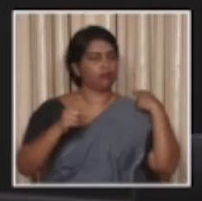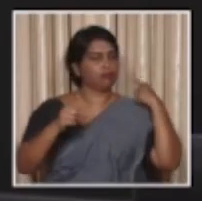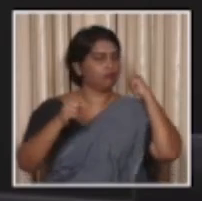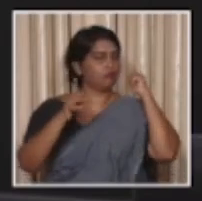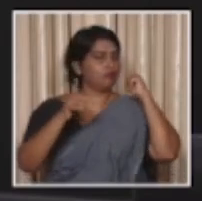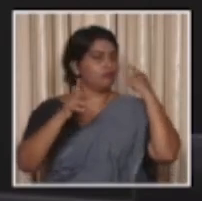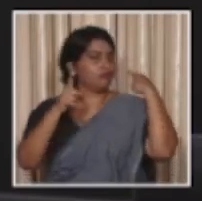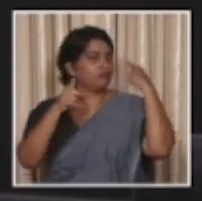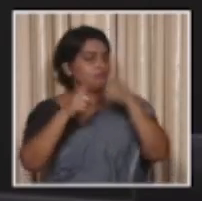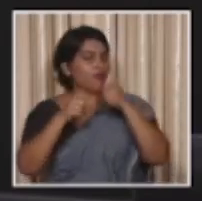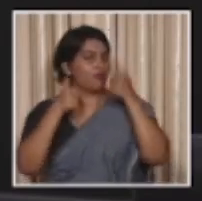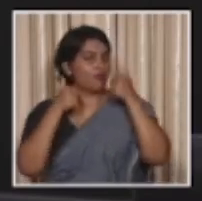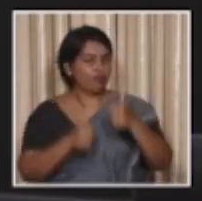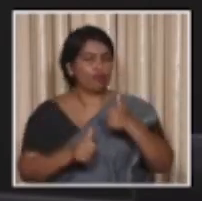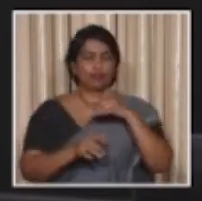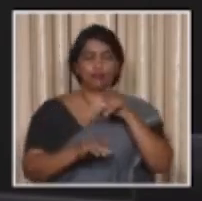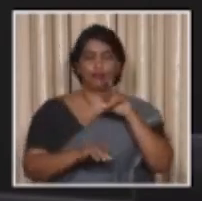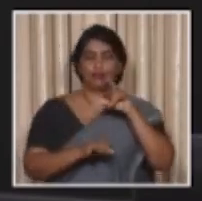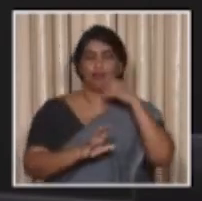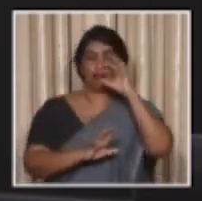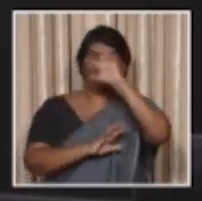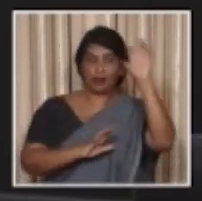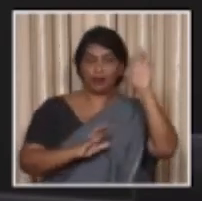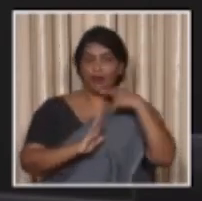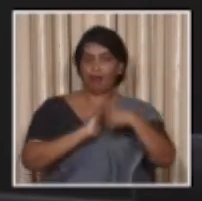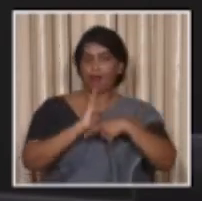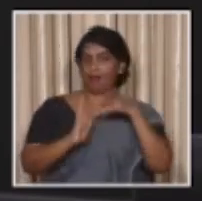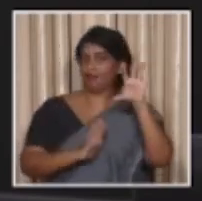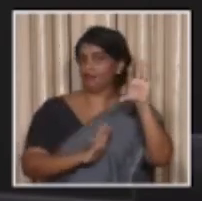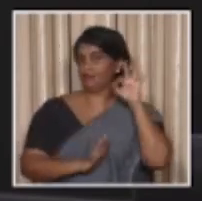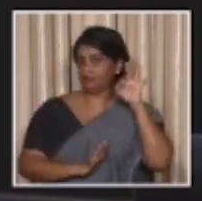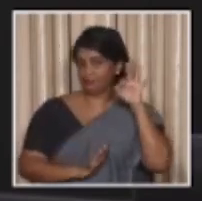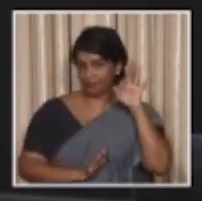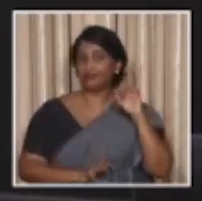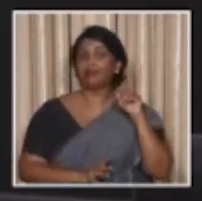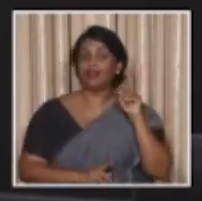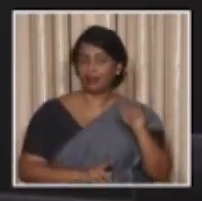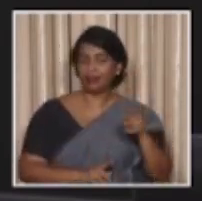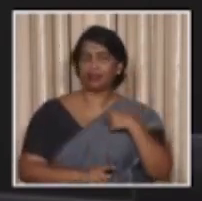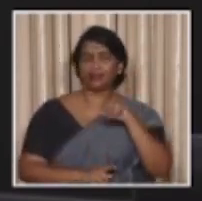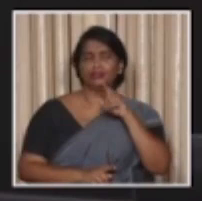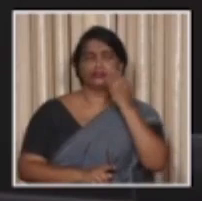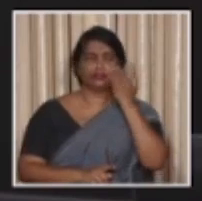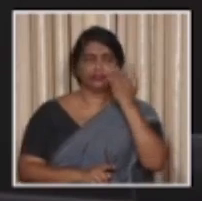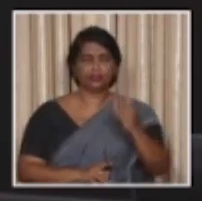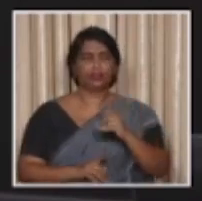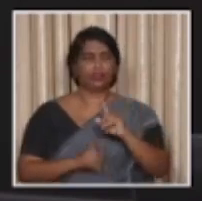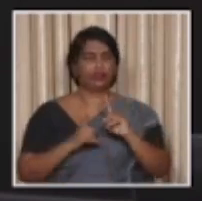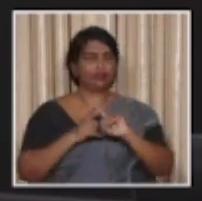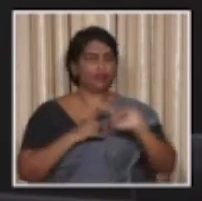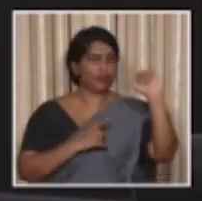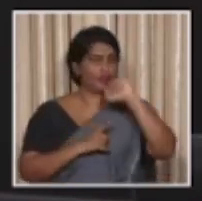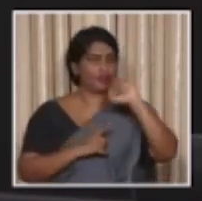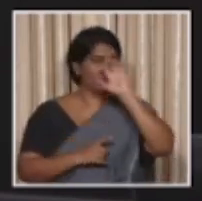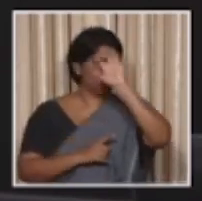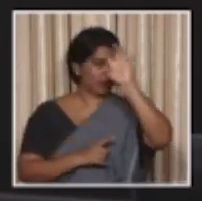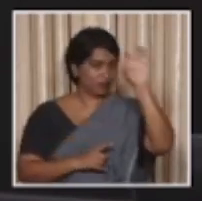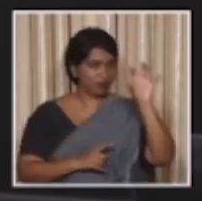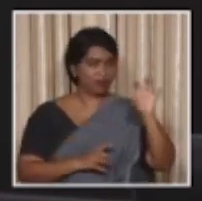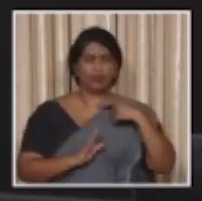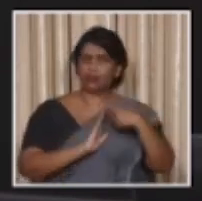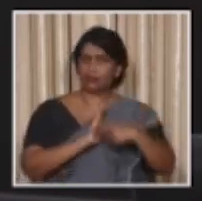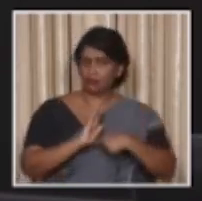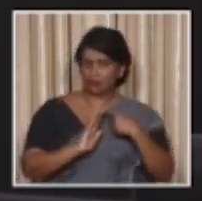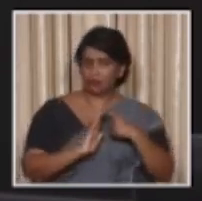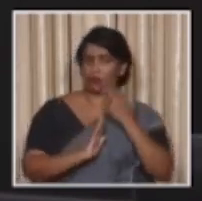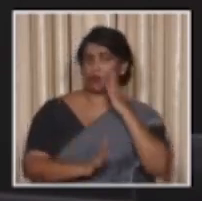ගමනාන්තයන්ගෙන් එකක් හැටියට ශ්‍රී ලංකාව හඳුන්වා දීලා තියෙනවා. අපි දැක්ක එක වෙලාවක බටහිර රටවල් ශ්‍රී